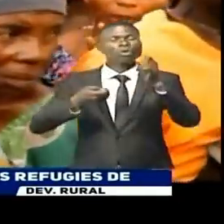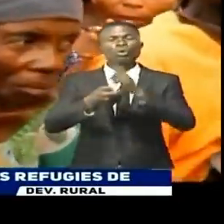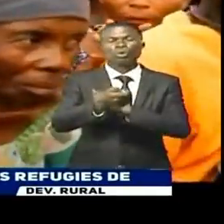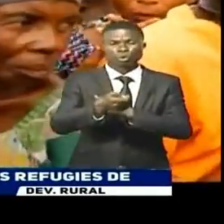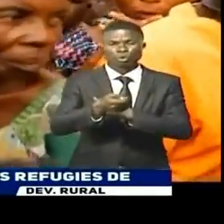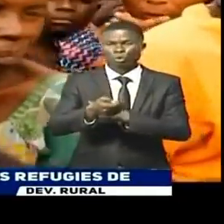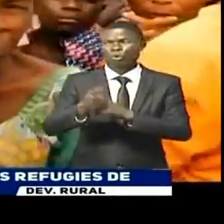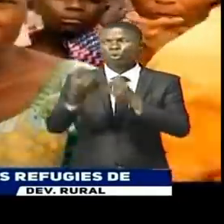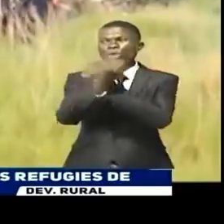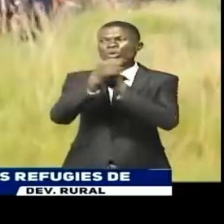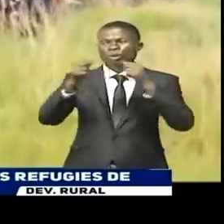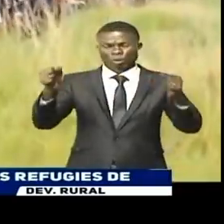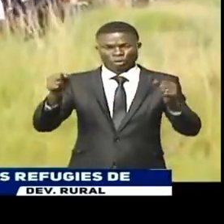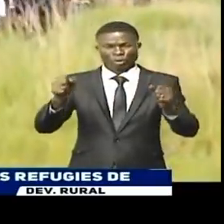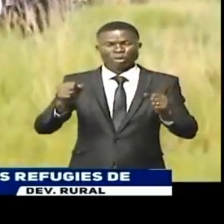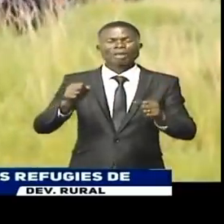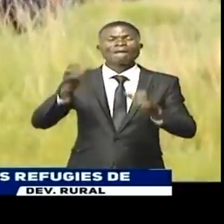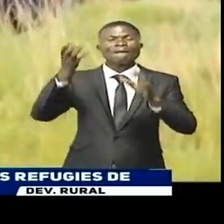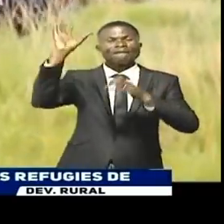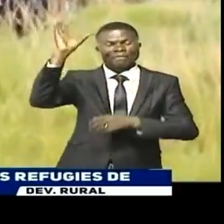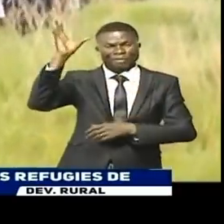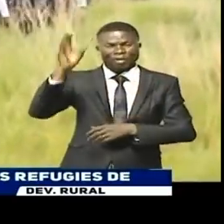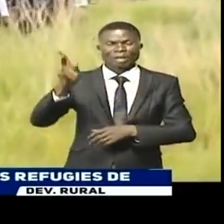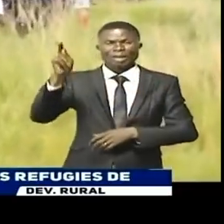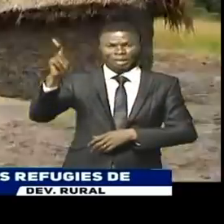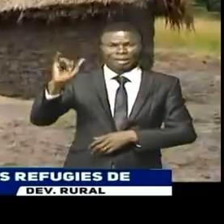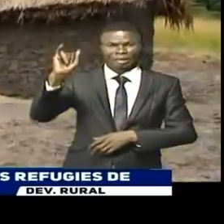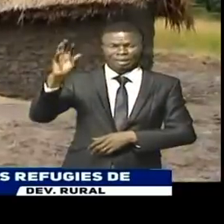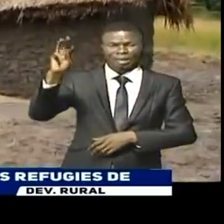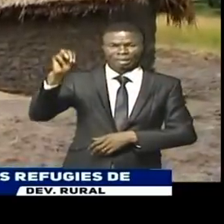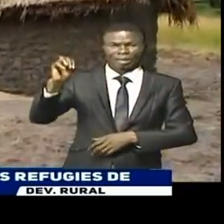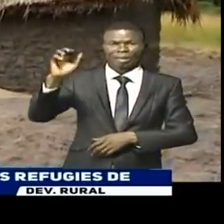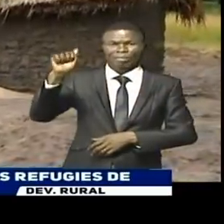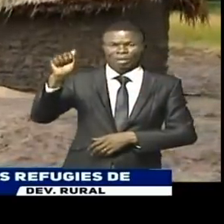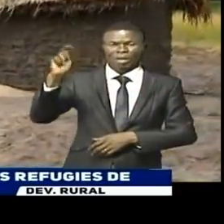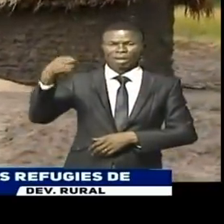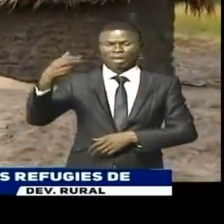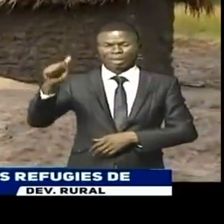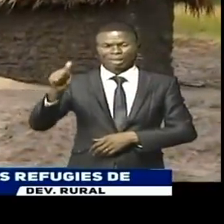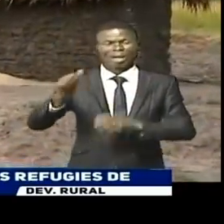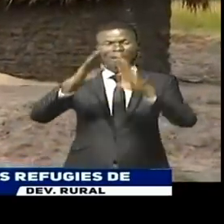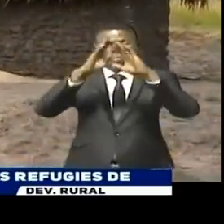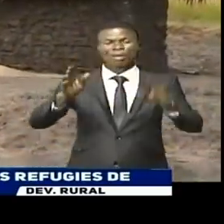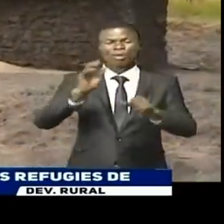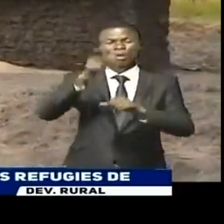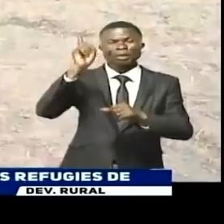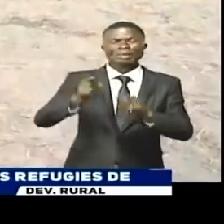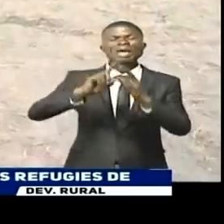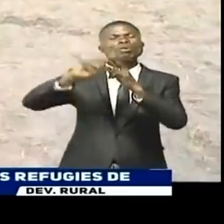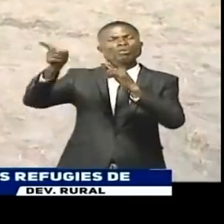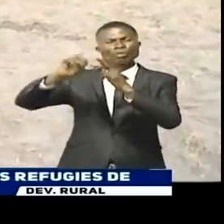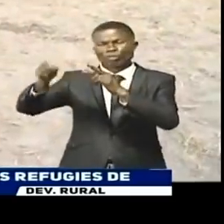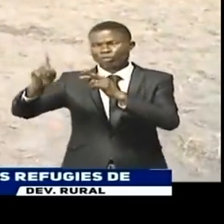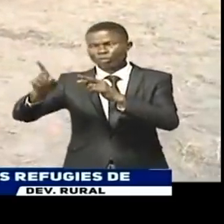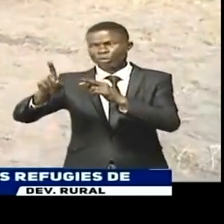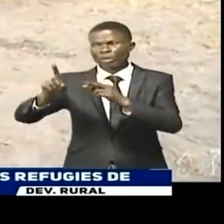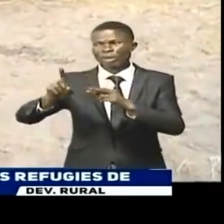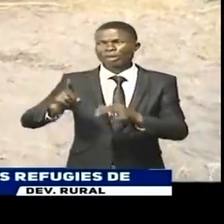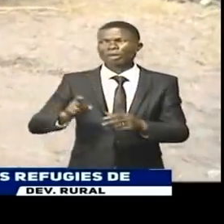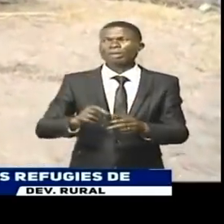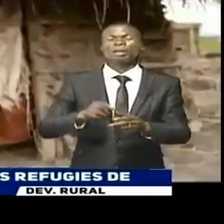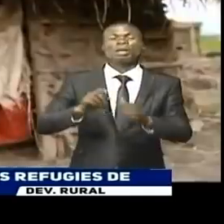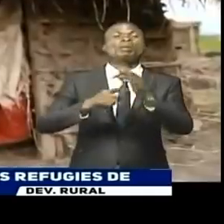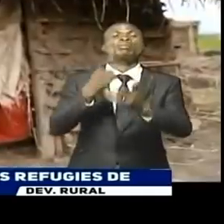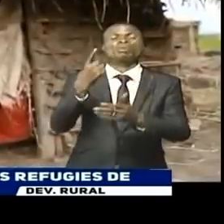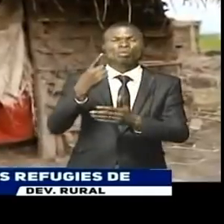ce conte de village qui manga compte environ 800 ménages privés du minimum vital c'est la toute première